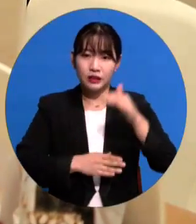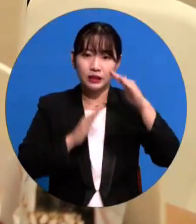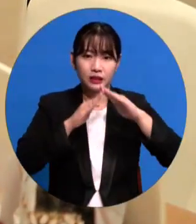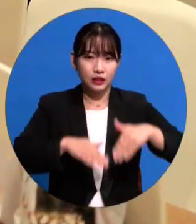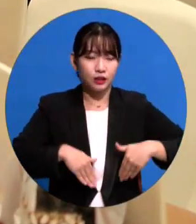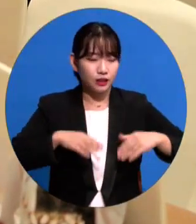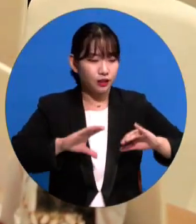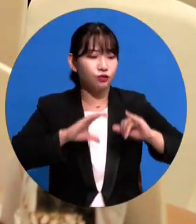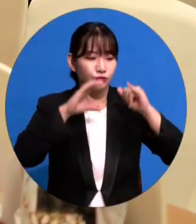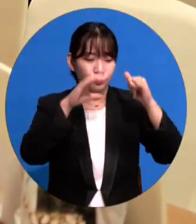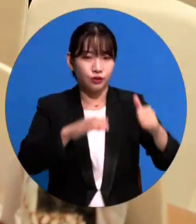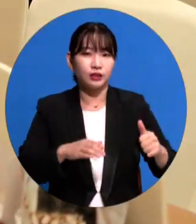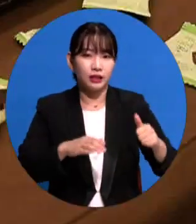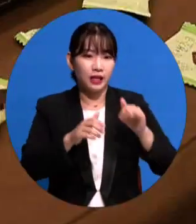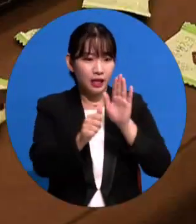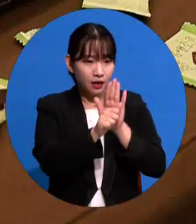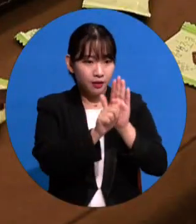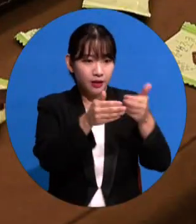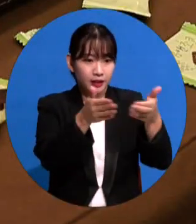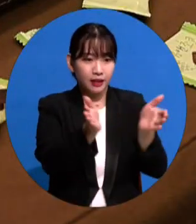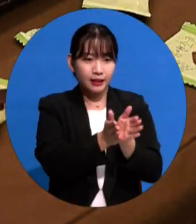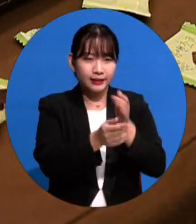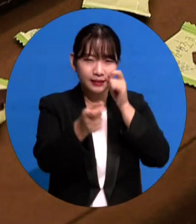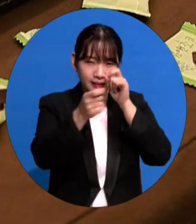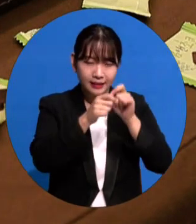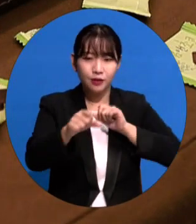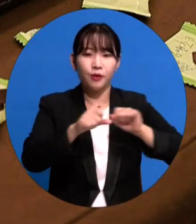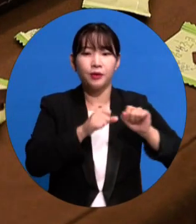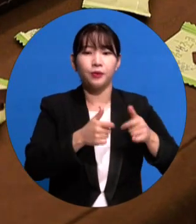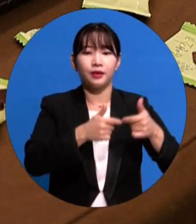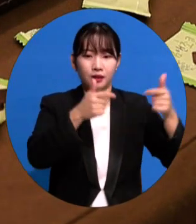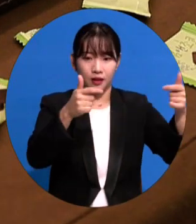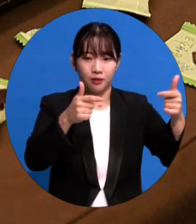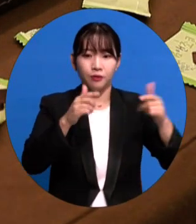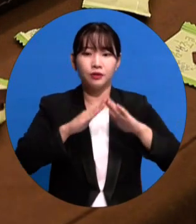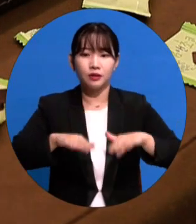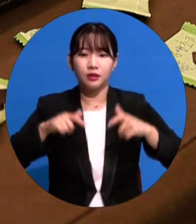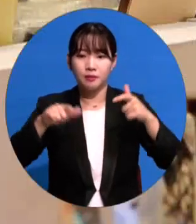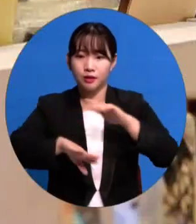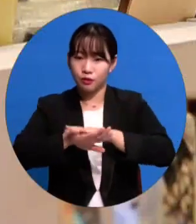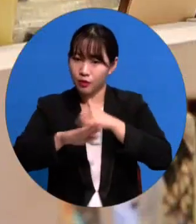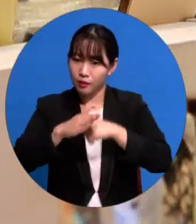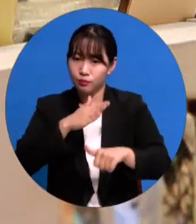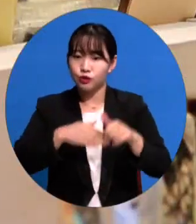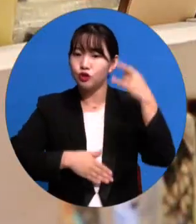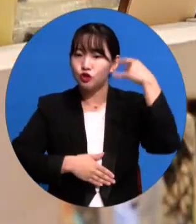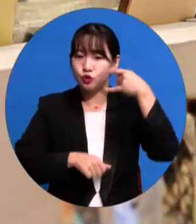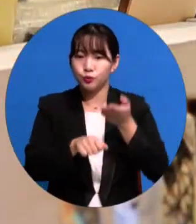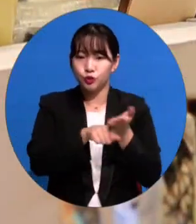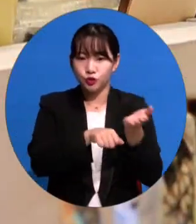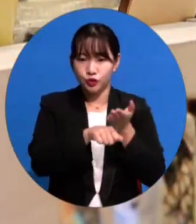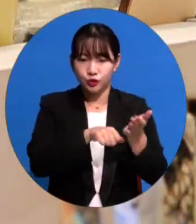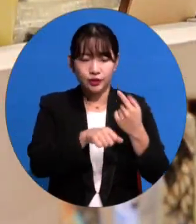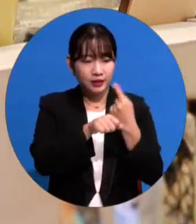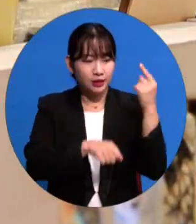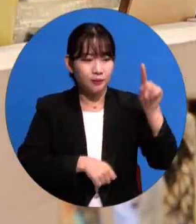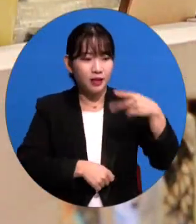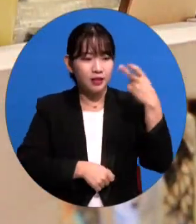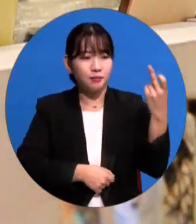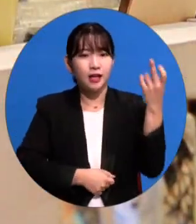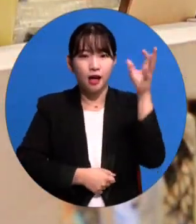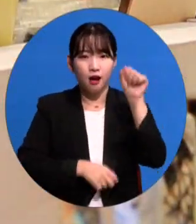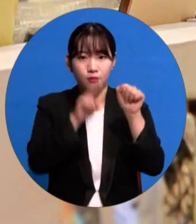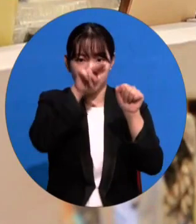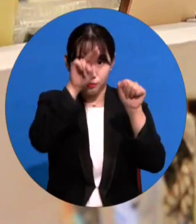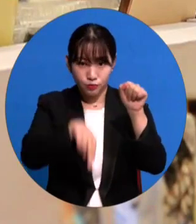국제협력관실을 중심으로 우호활동을 강화했고 전남의 농수산물과 공산품을 중국으로 수출해 지난해 112억 불의